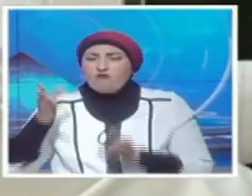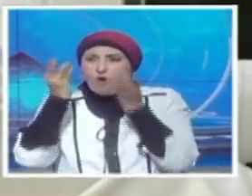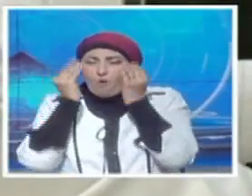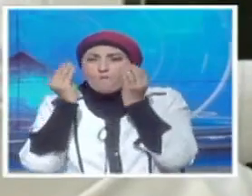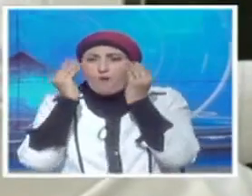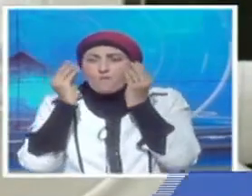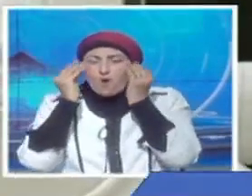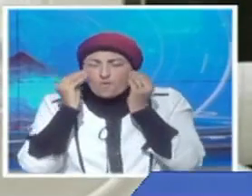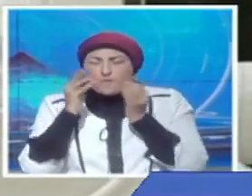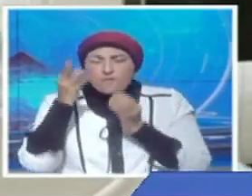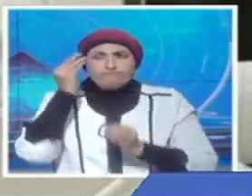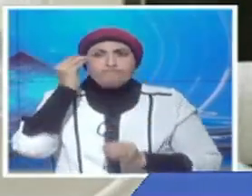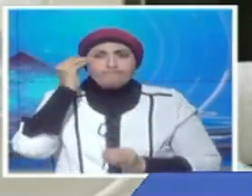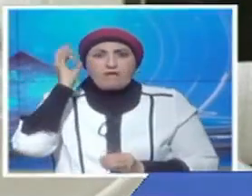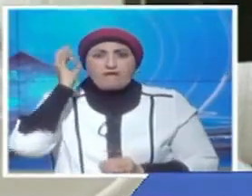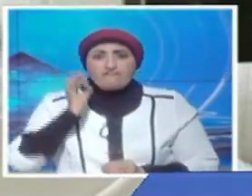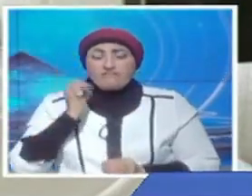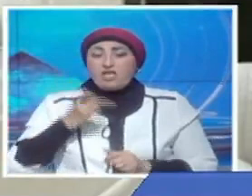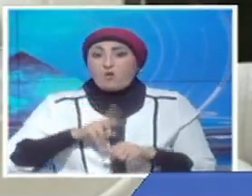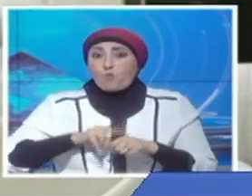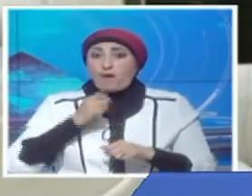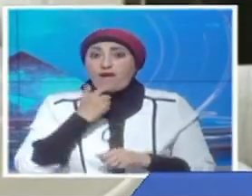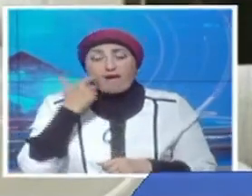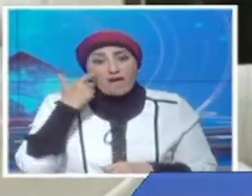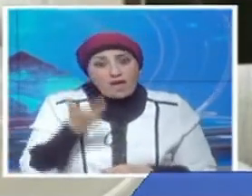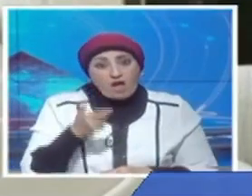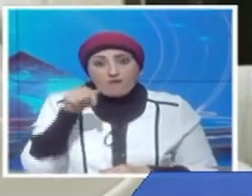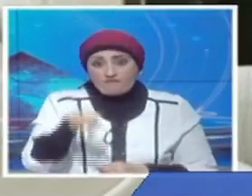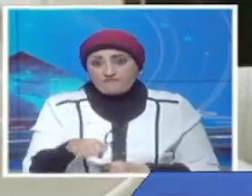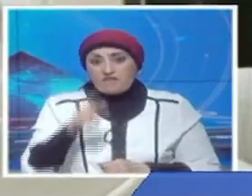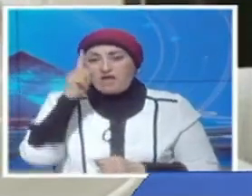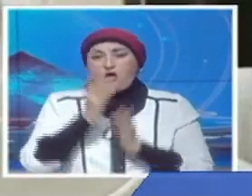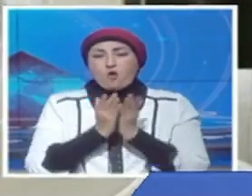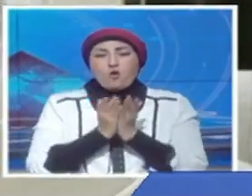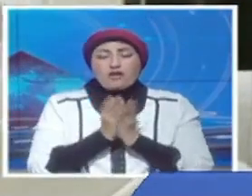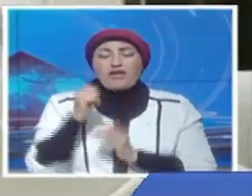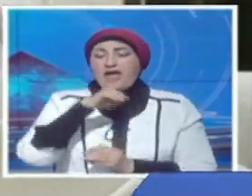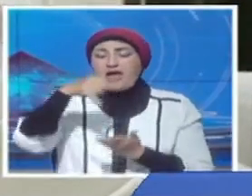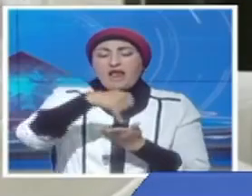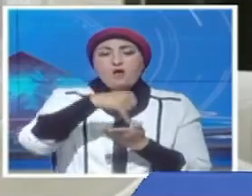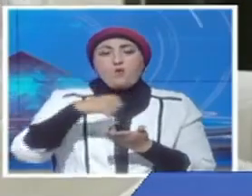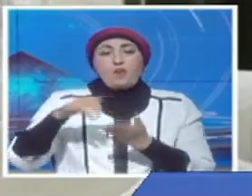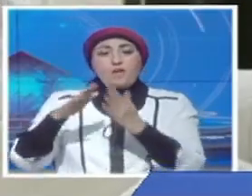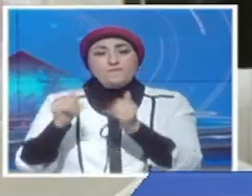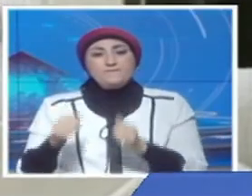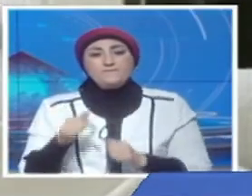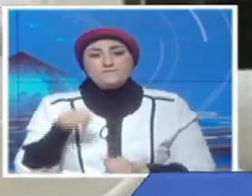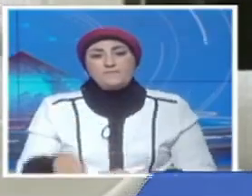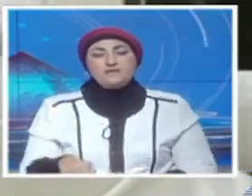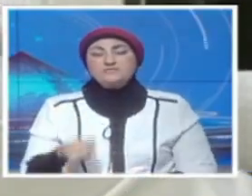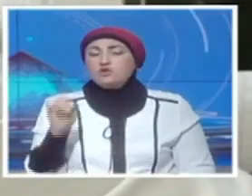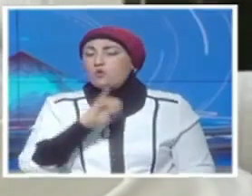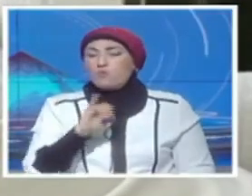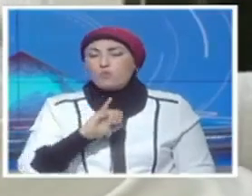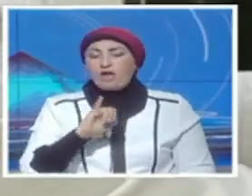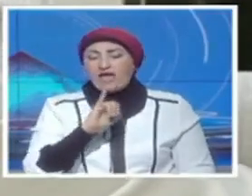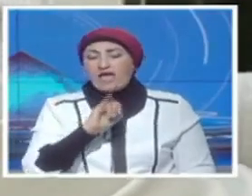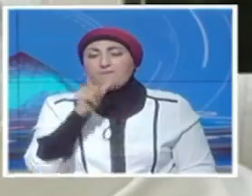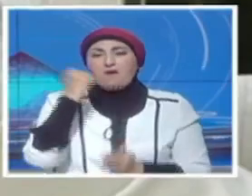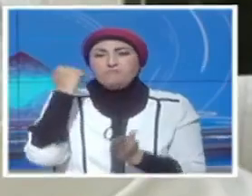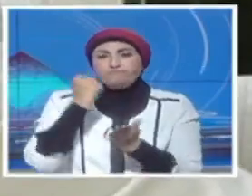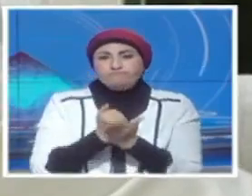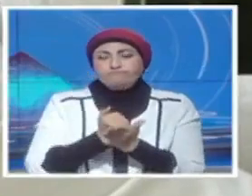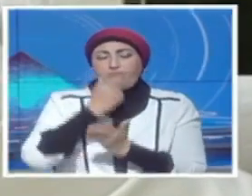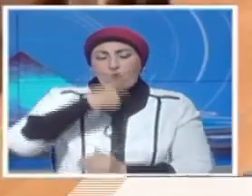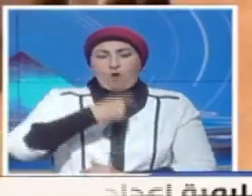الله سيبدأ الاستعداد وتجديد مقارئ نموذجية على مستوى الجمهورية والاهتمام بمقارئ الأئمة المعتمدين